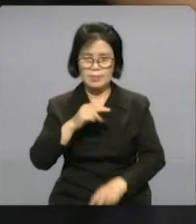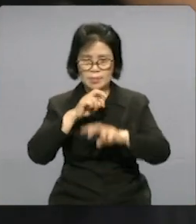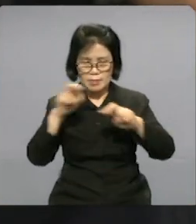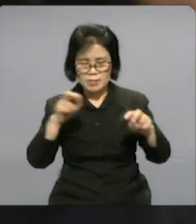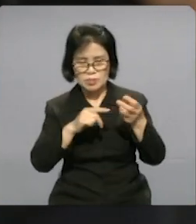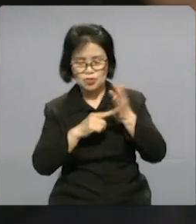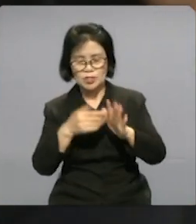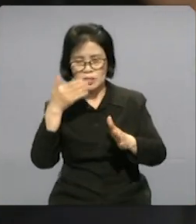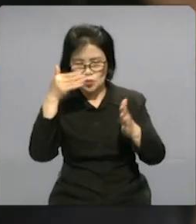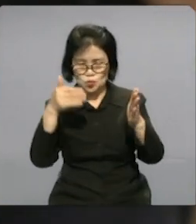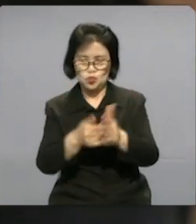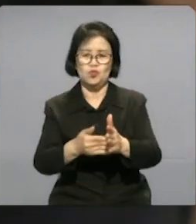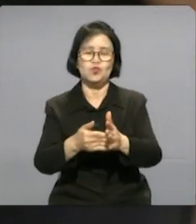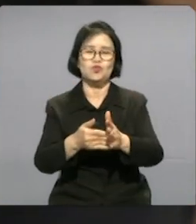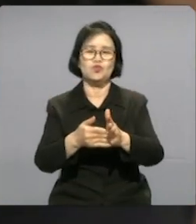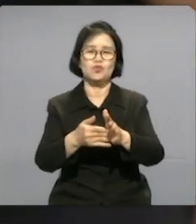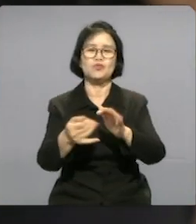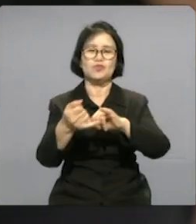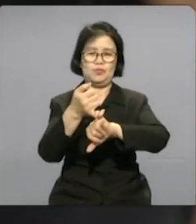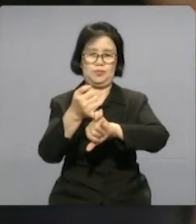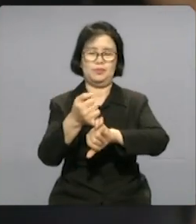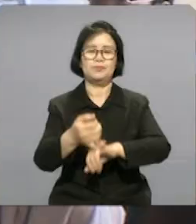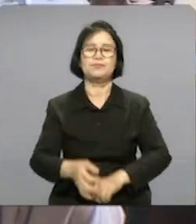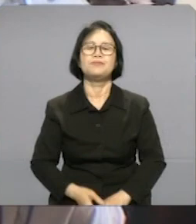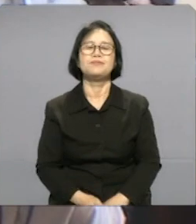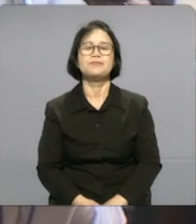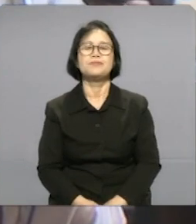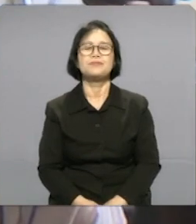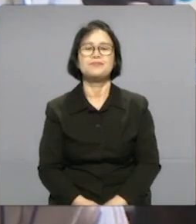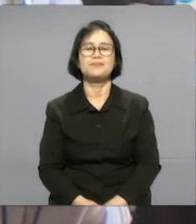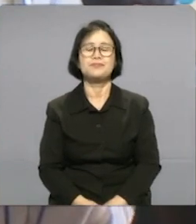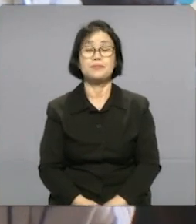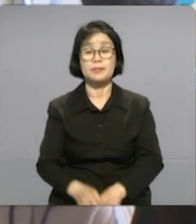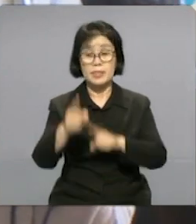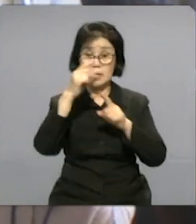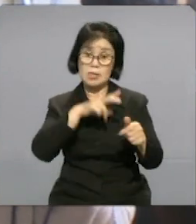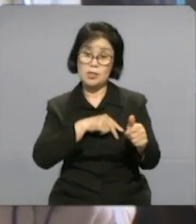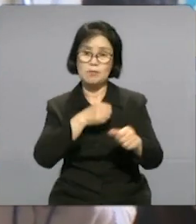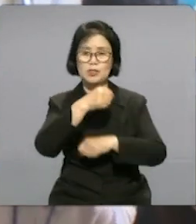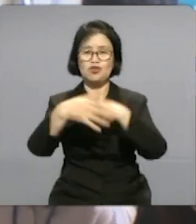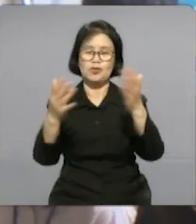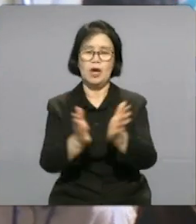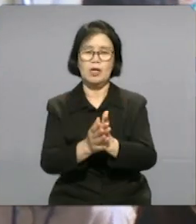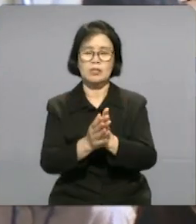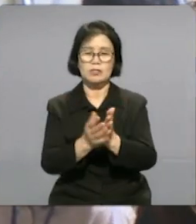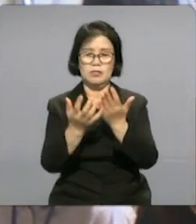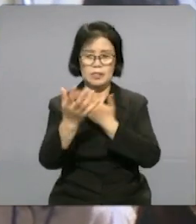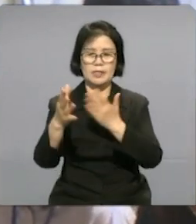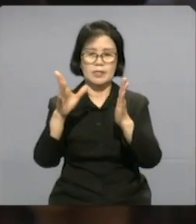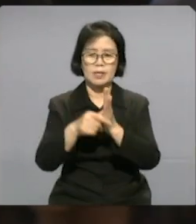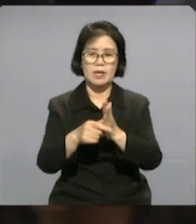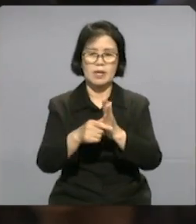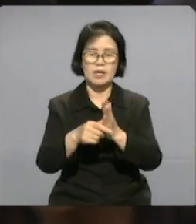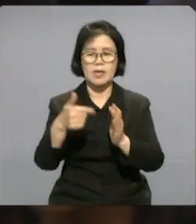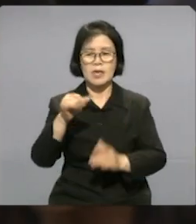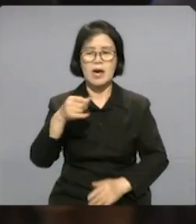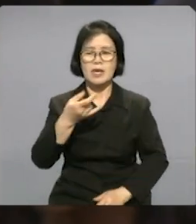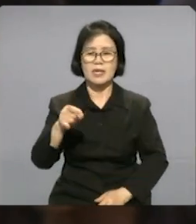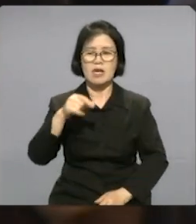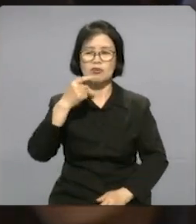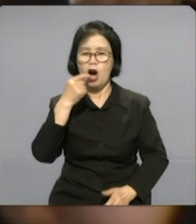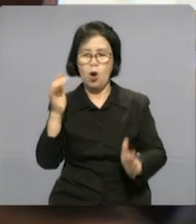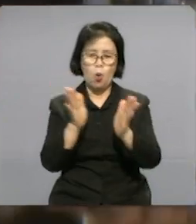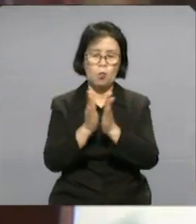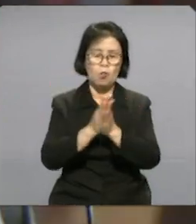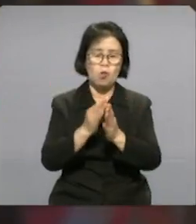결백을 밝힐 수 있도록 하겠습니다. 이 의원은 민주당 전당대회 때 강래구 씨 등과 공모해